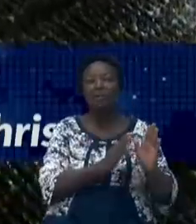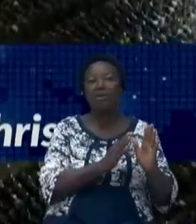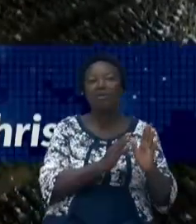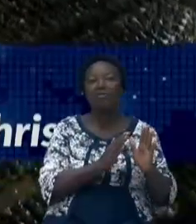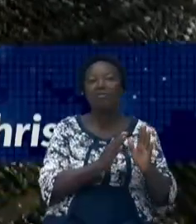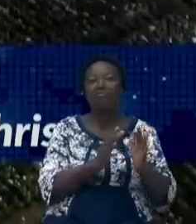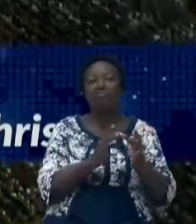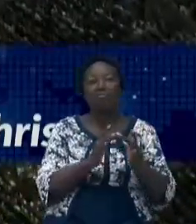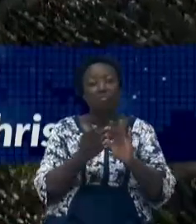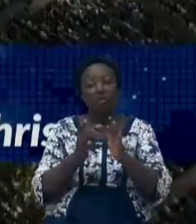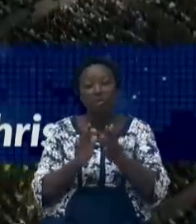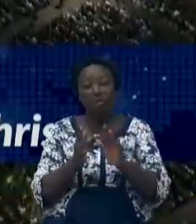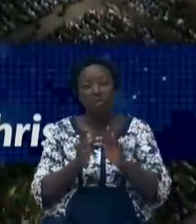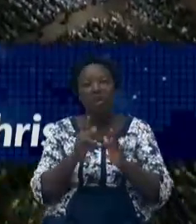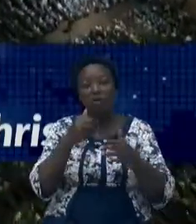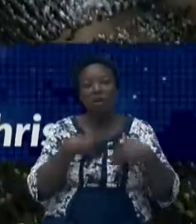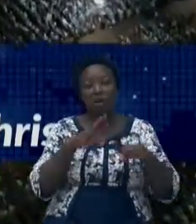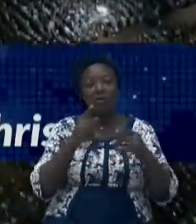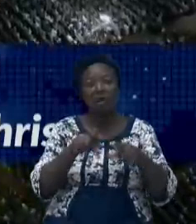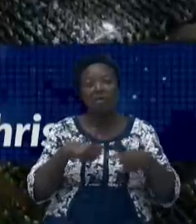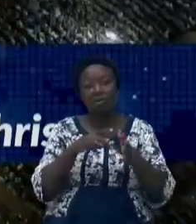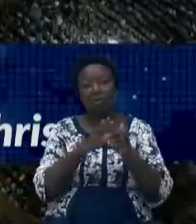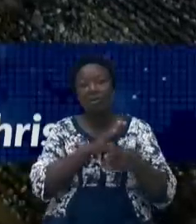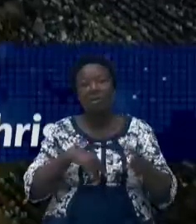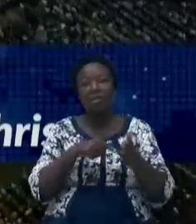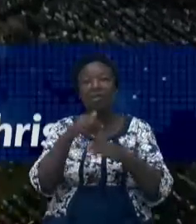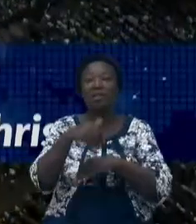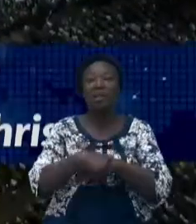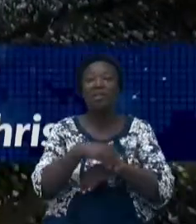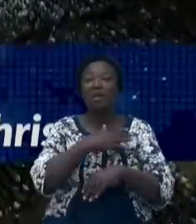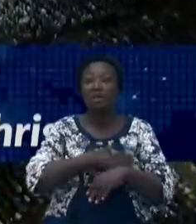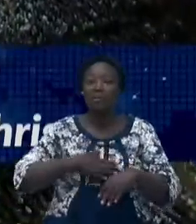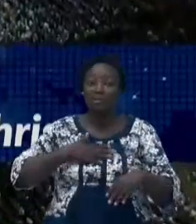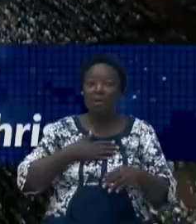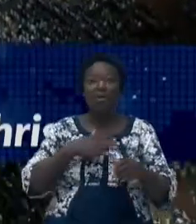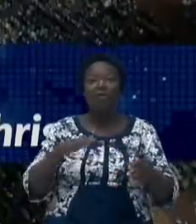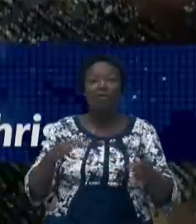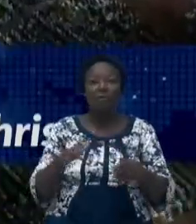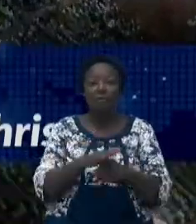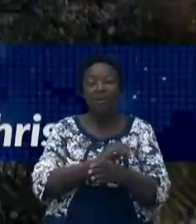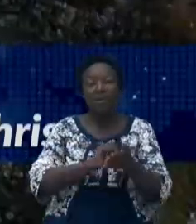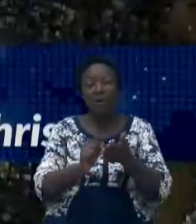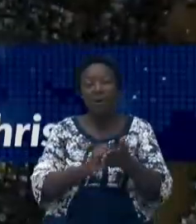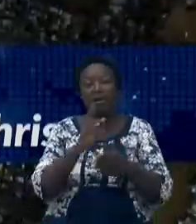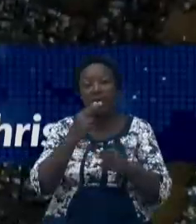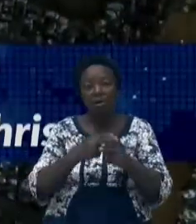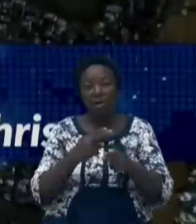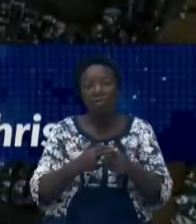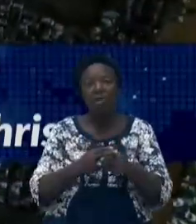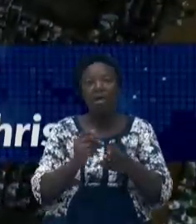nous autres qui sommes la seule dans l'esprit de prière nous préparant parce que l'homme de dieu reviendra tout à l'heure